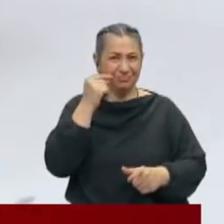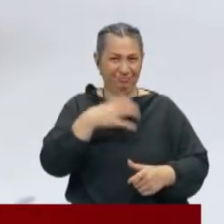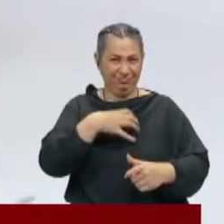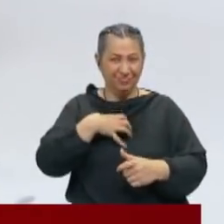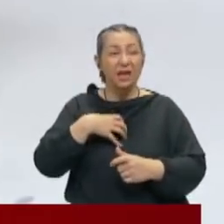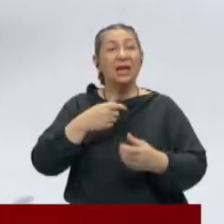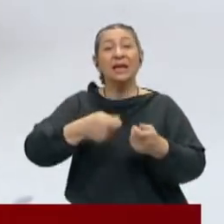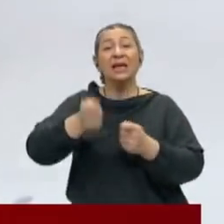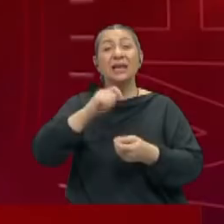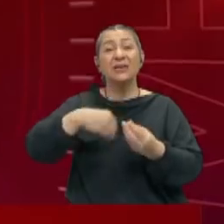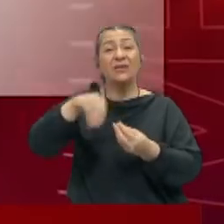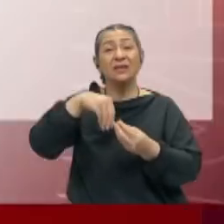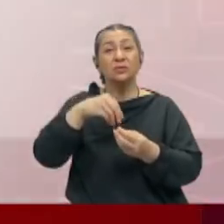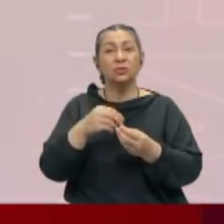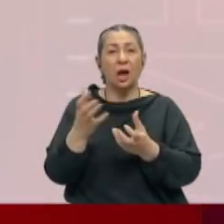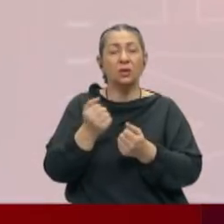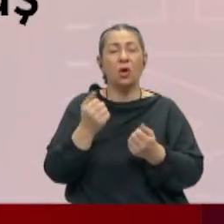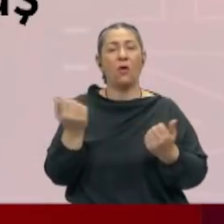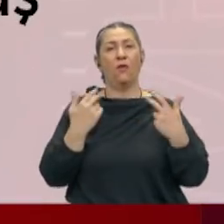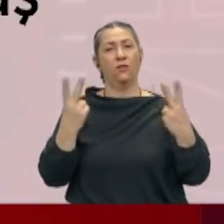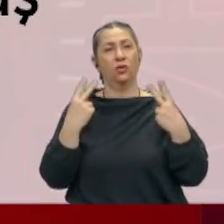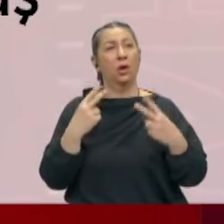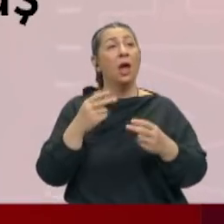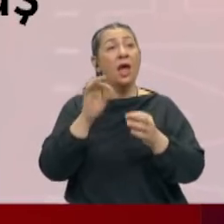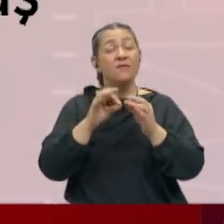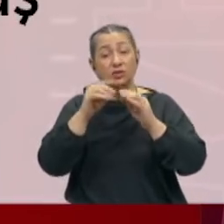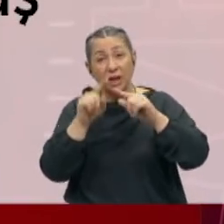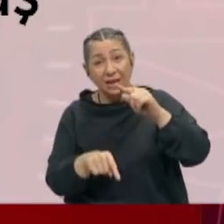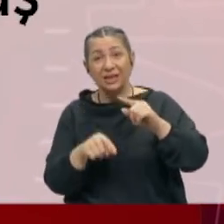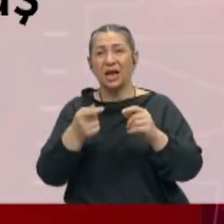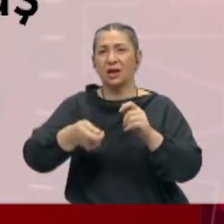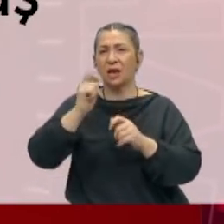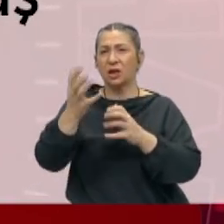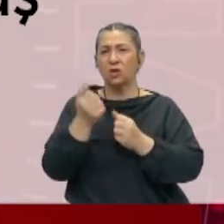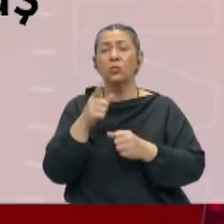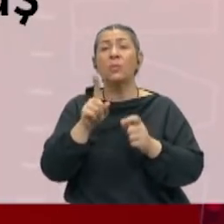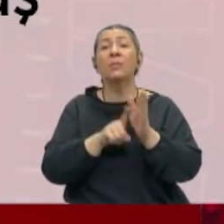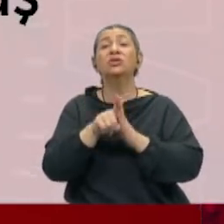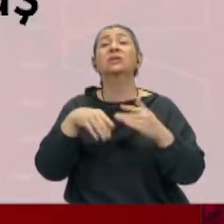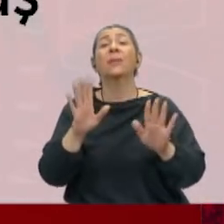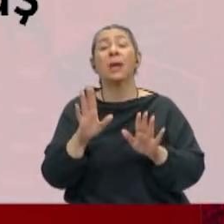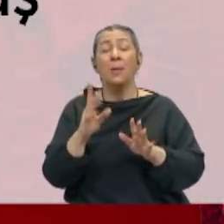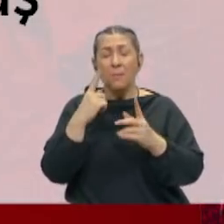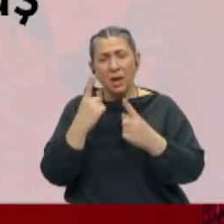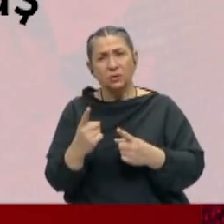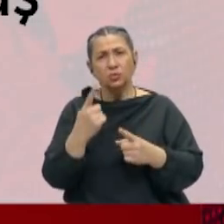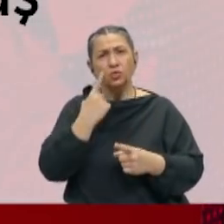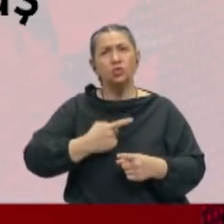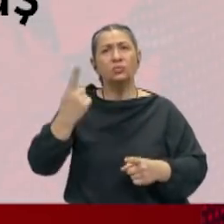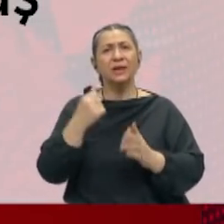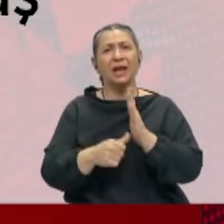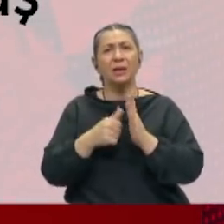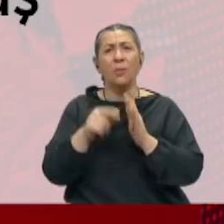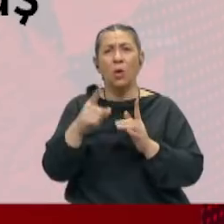kredi faizi kullanmasıyla övünüyor. Enflasyonun altında kredi kullanıyorsunuz. Bu bir başarı değil mi? Baktırdım. Cumhuriyet